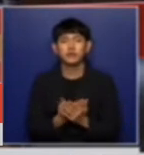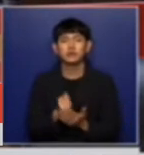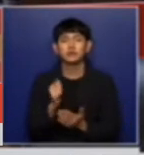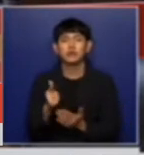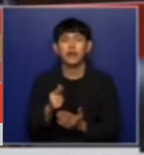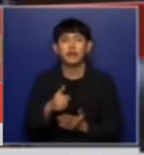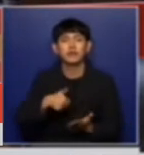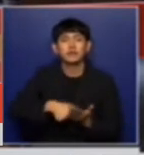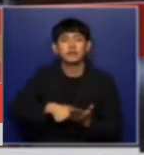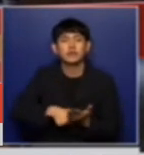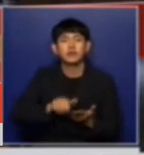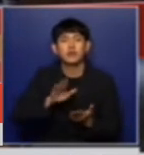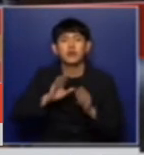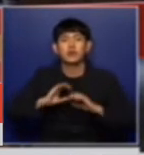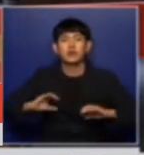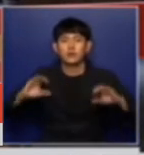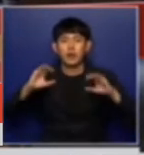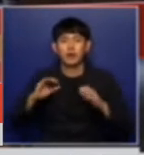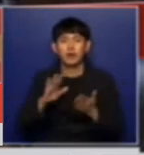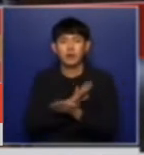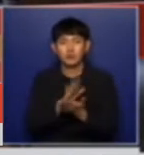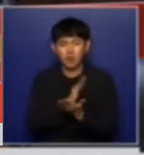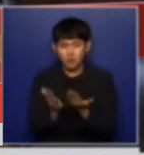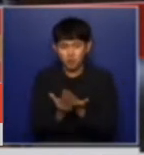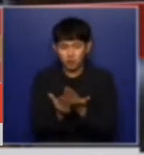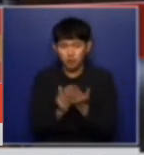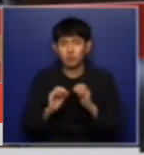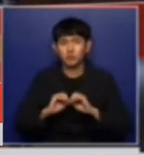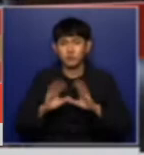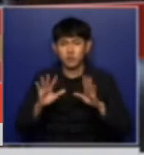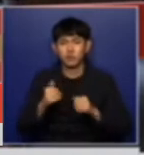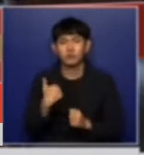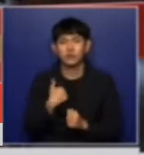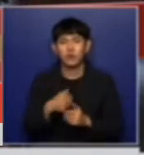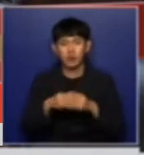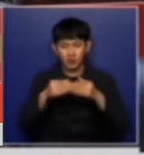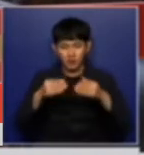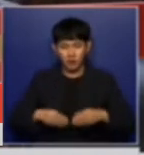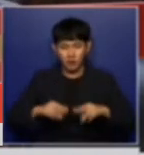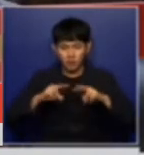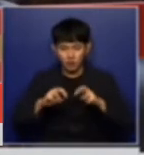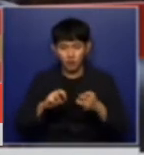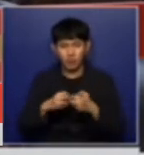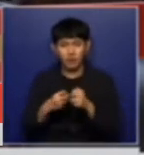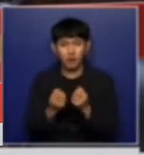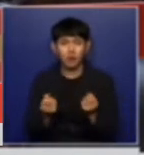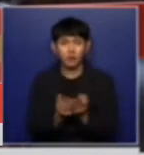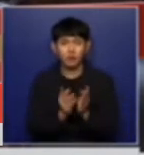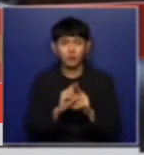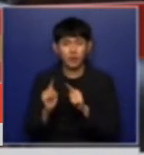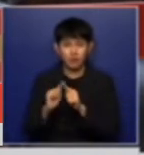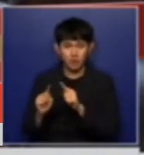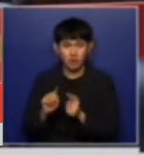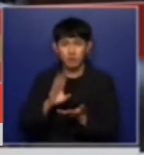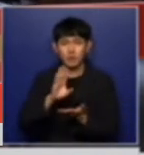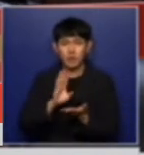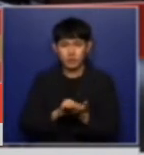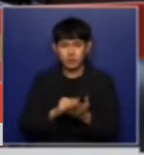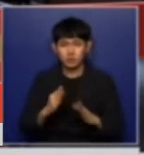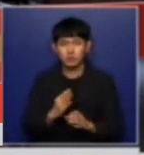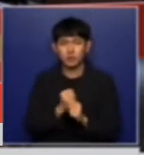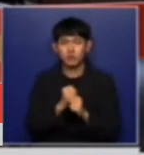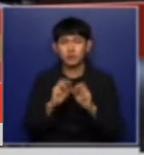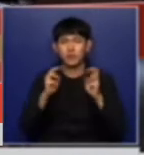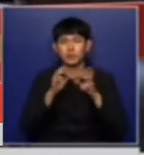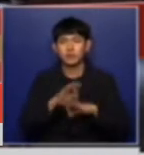าครัฐมีเอกสารประกอบให้ชัดเจนครับเรื่องรายงานวิเคราะห์ผลกระทบบันทึกวิเคราะห์สรุปสาระสำคัญ